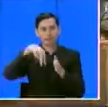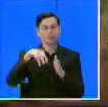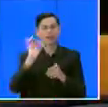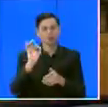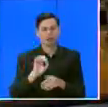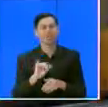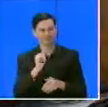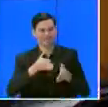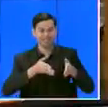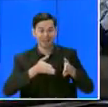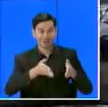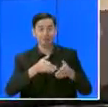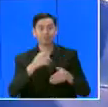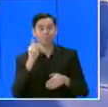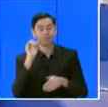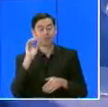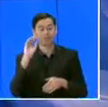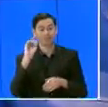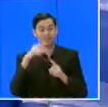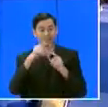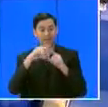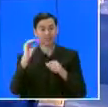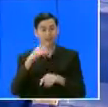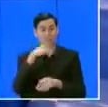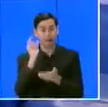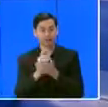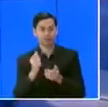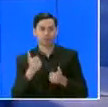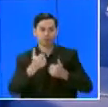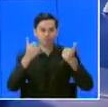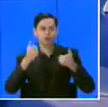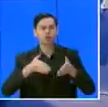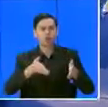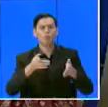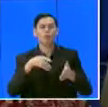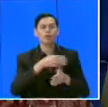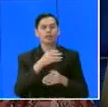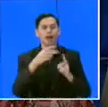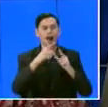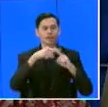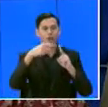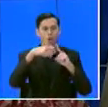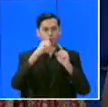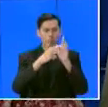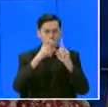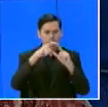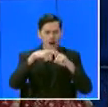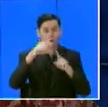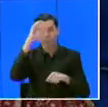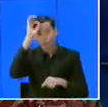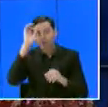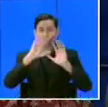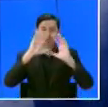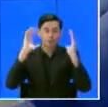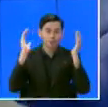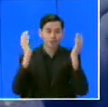Jalur yang digunakan Trans Jabodetabek Premium menggunakan jalan tol dengan melewati halte Komdak, Polda, GBK,